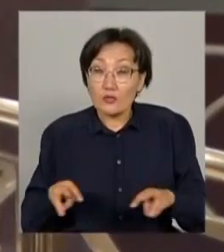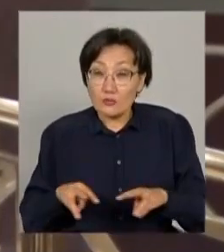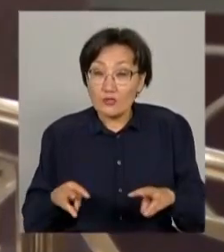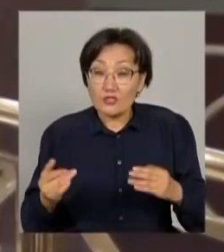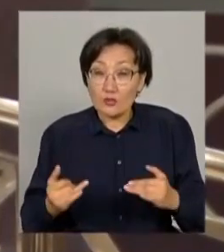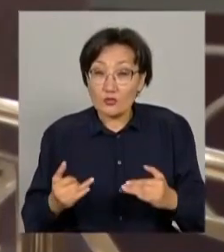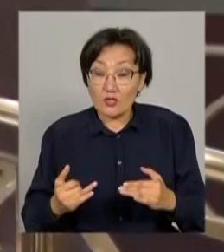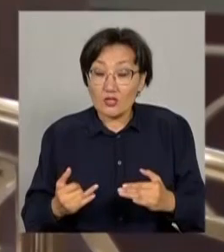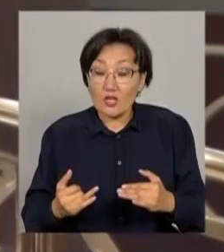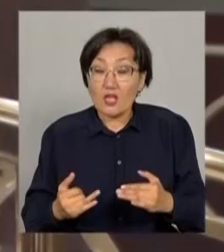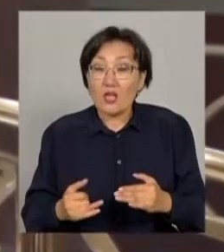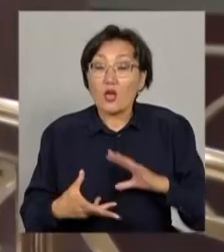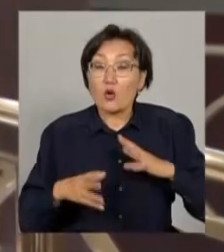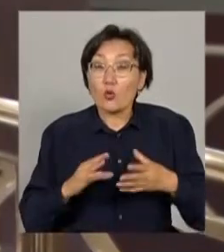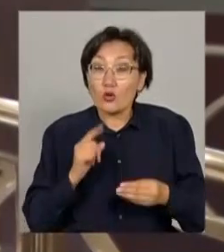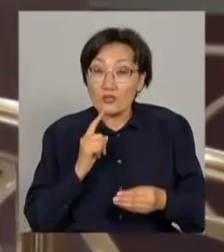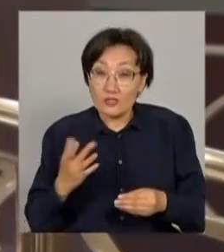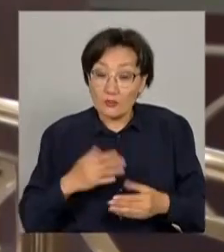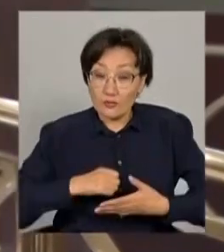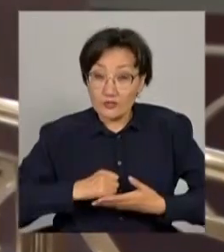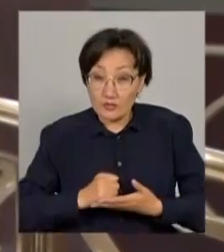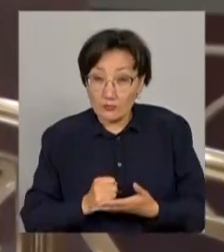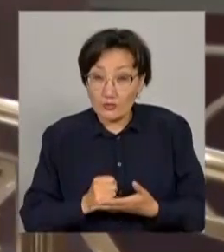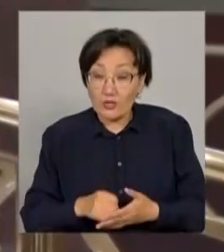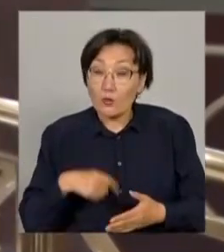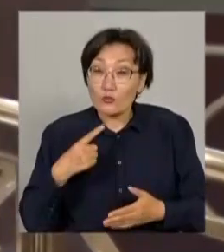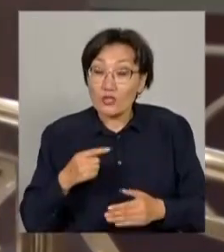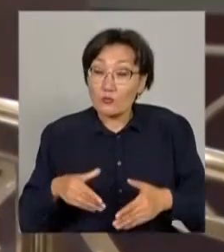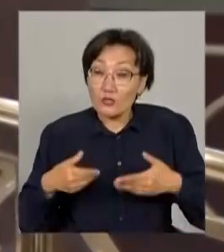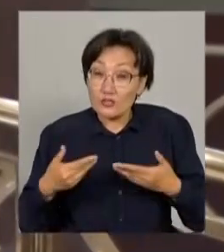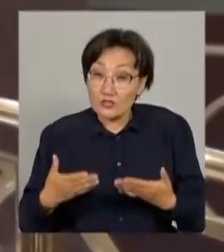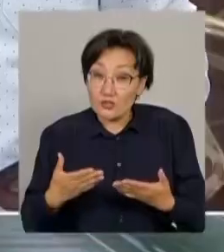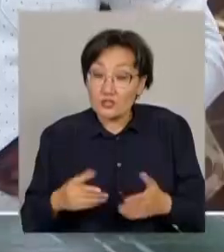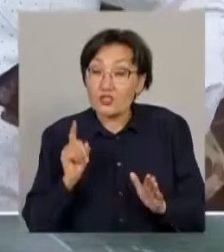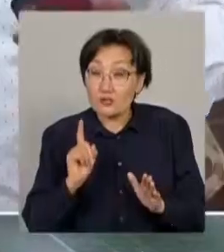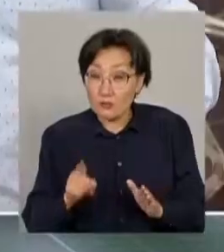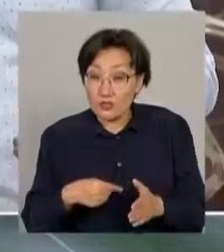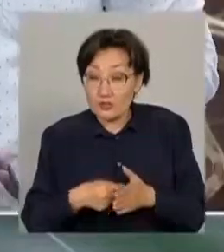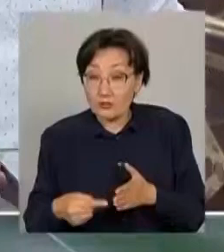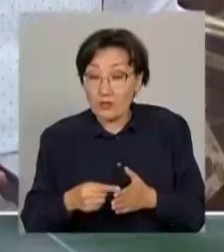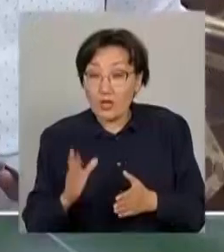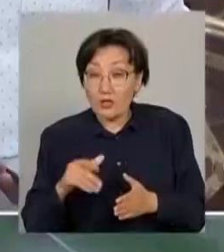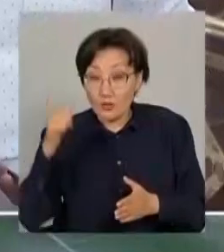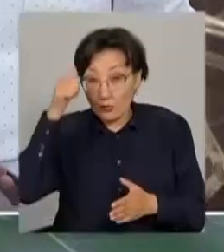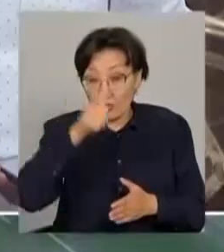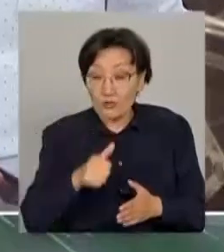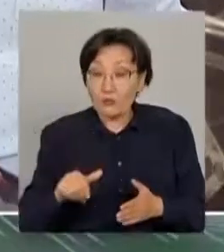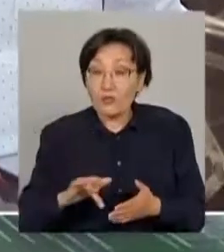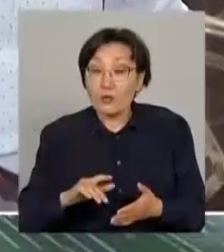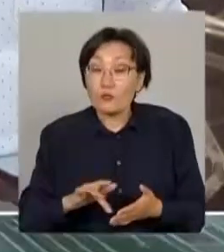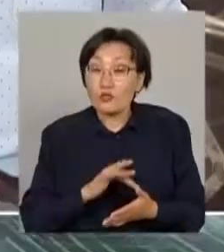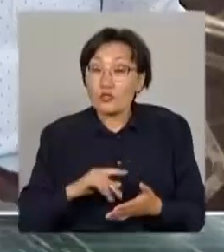бүгін бекітілді. Мәжілісмендер үкімет есеп берген кезде айтылған ұсыныстар мен ескертулер алдағы жылы бюджетті жоспарлайтын